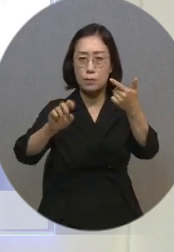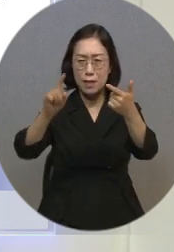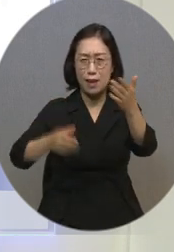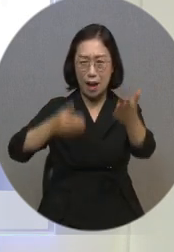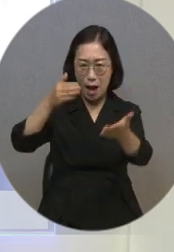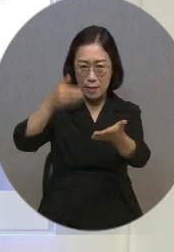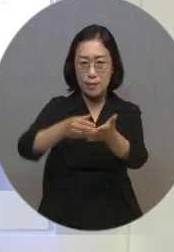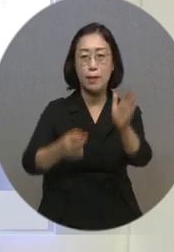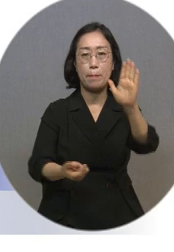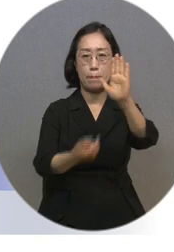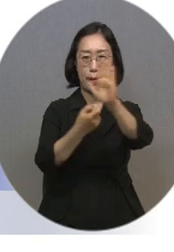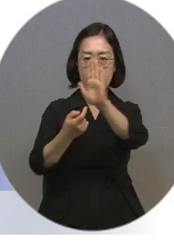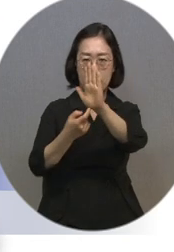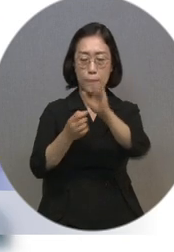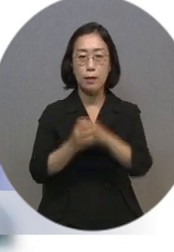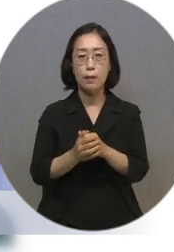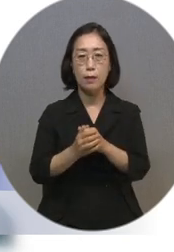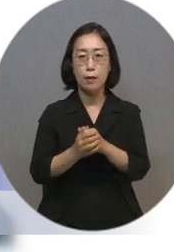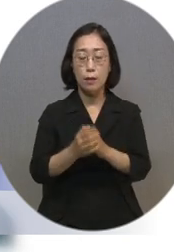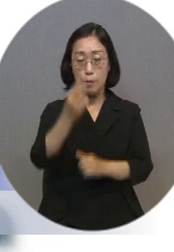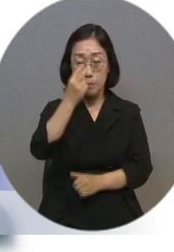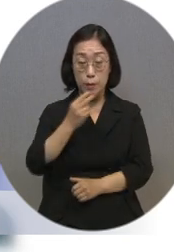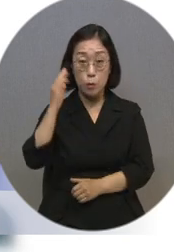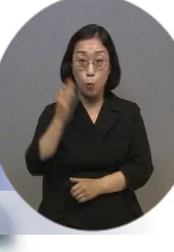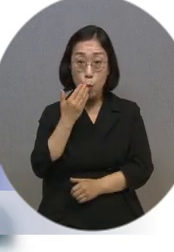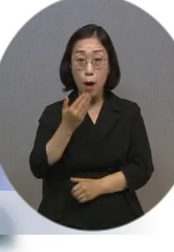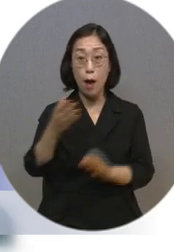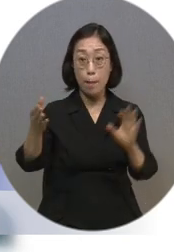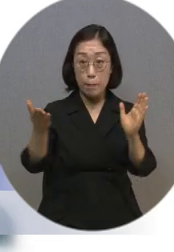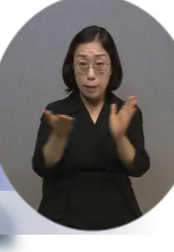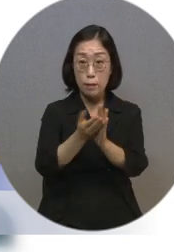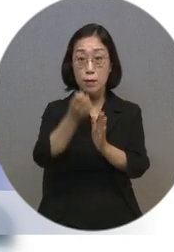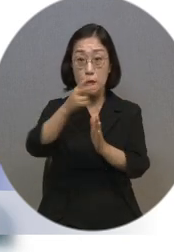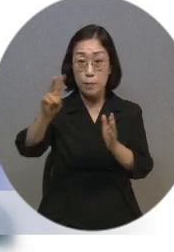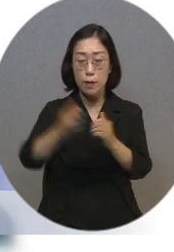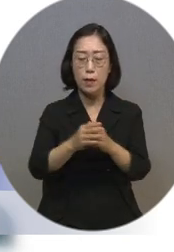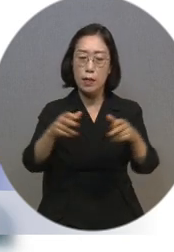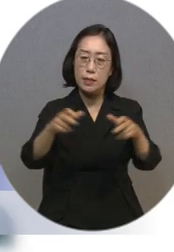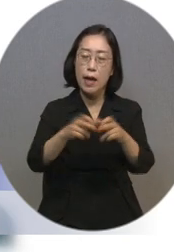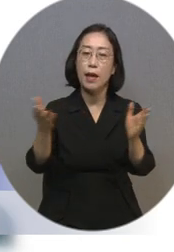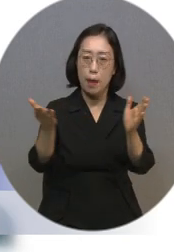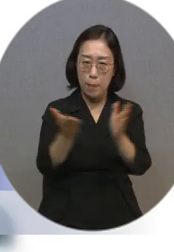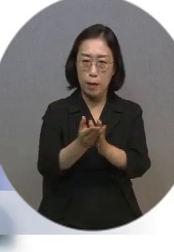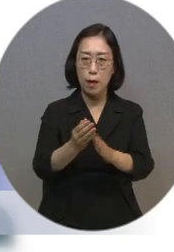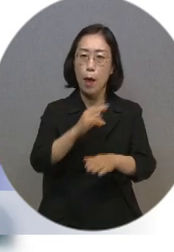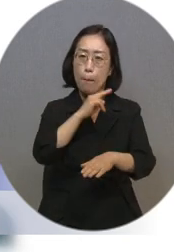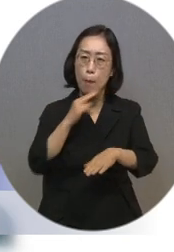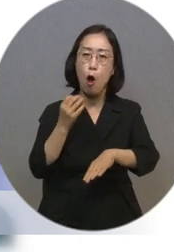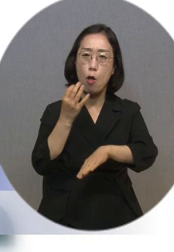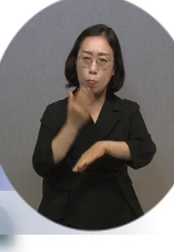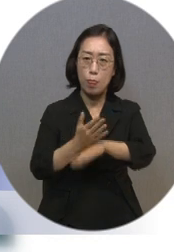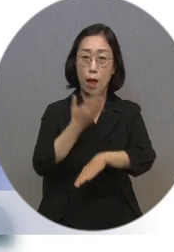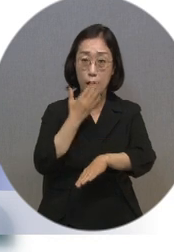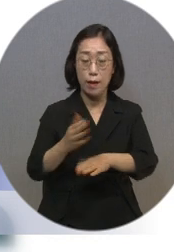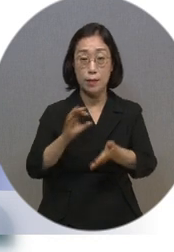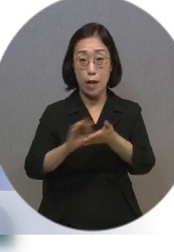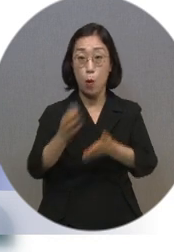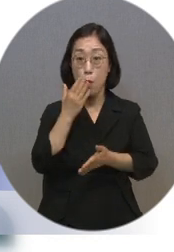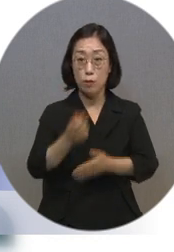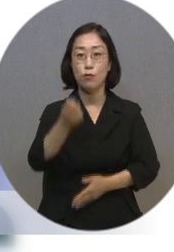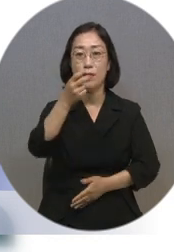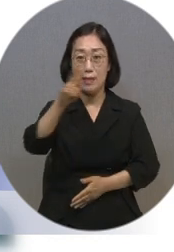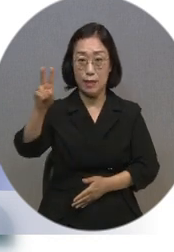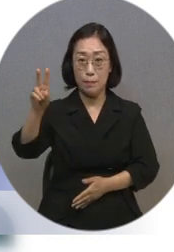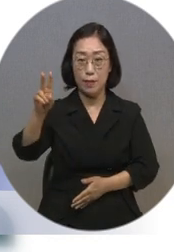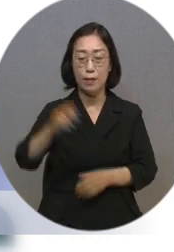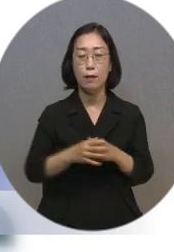21일까지 받습니다. 시청각장애인 TV는 장애 유형별로 편의 기능을 선택해 시청을 돕는 TV인데요.